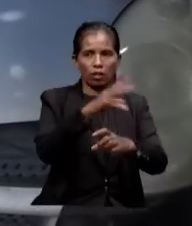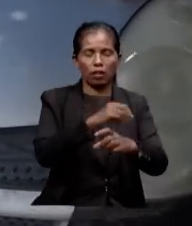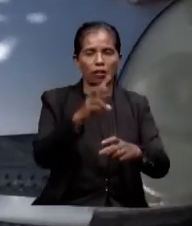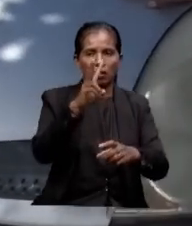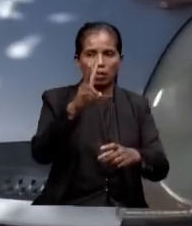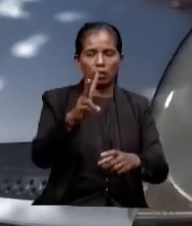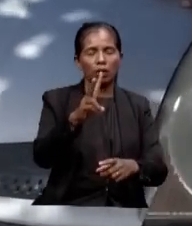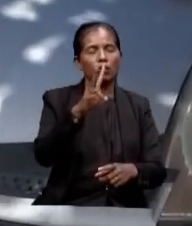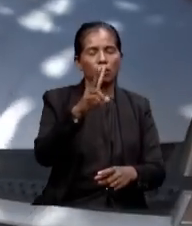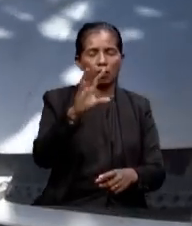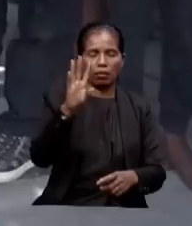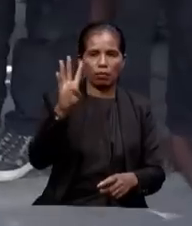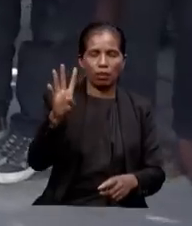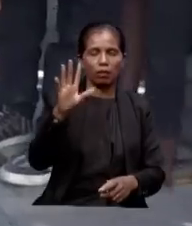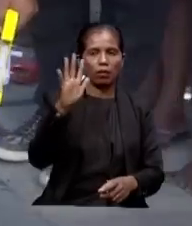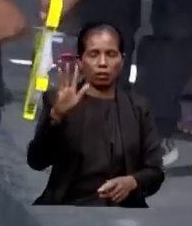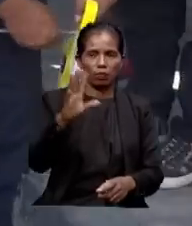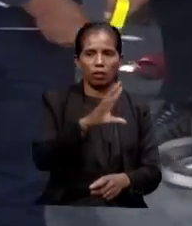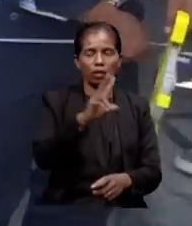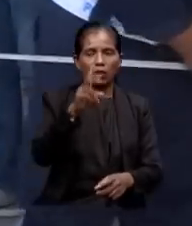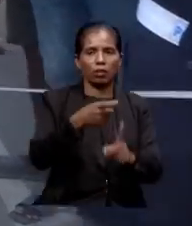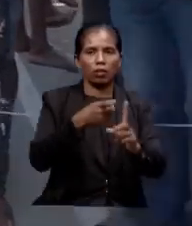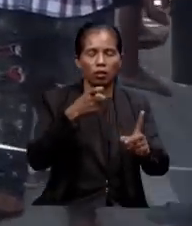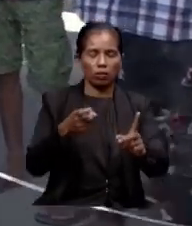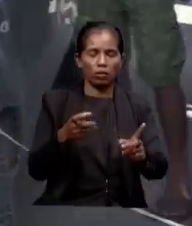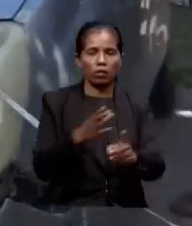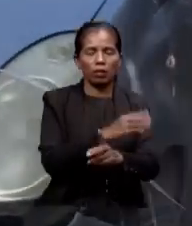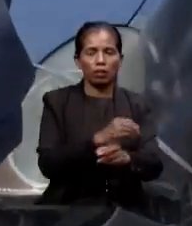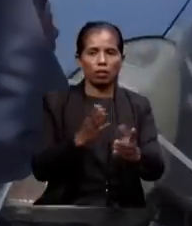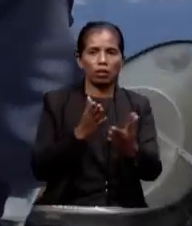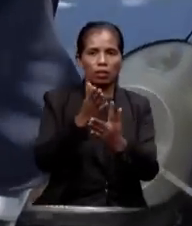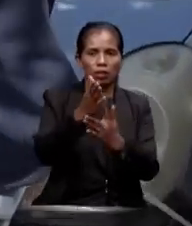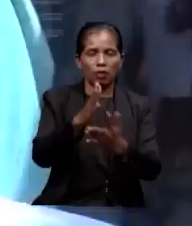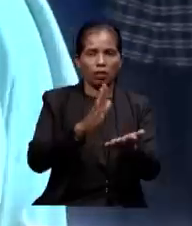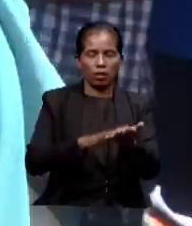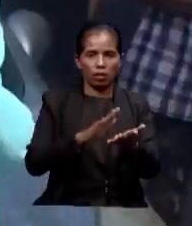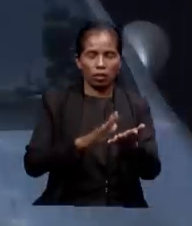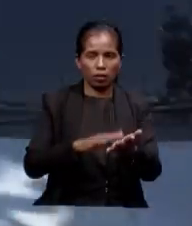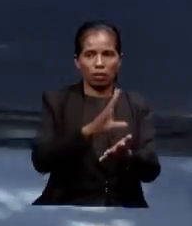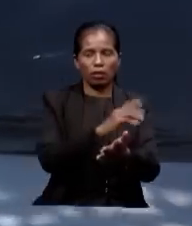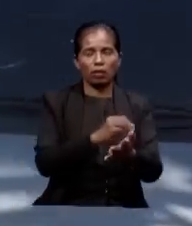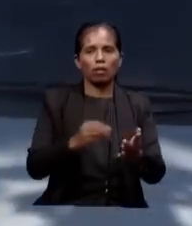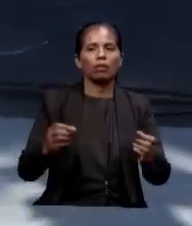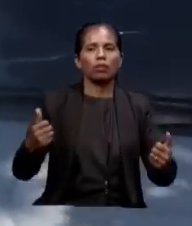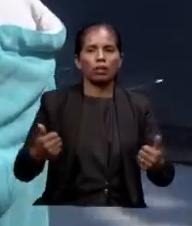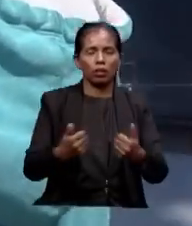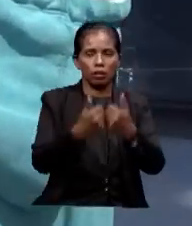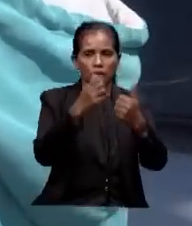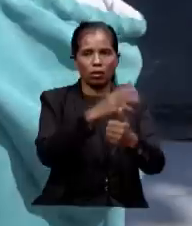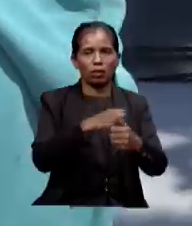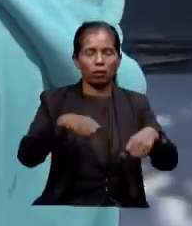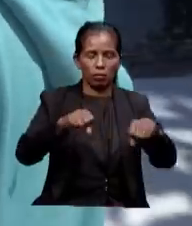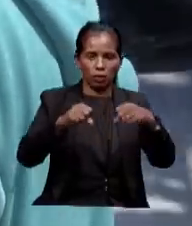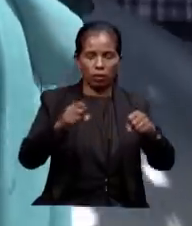ruanen pontu lima hatrua husi direção hudilaran saiba escola seminário Fatumeta ho di soke malu ho